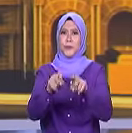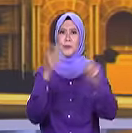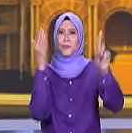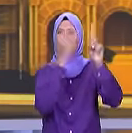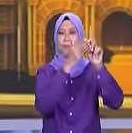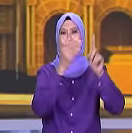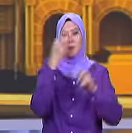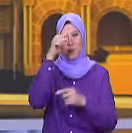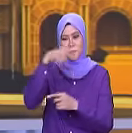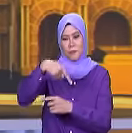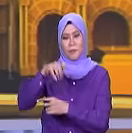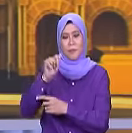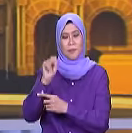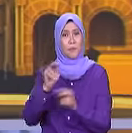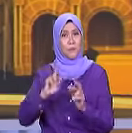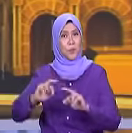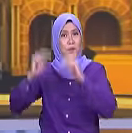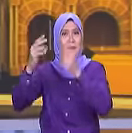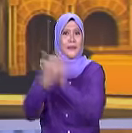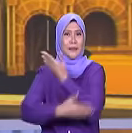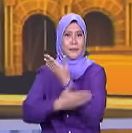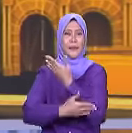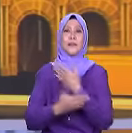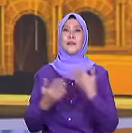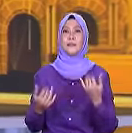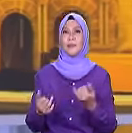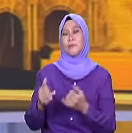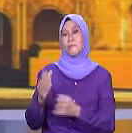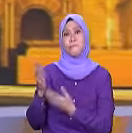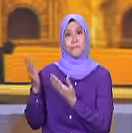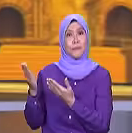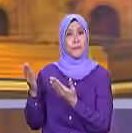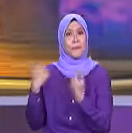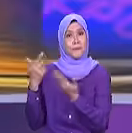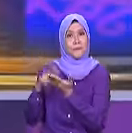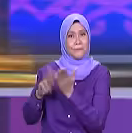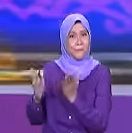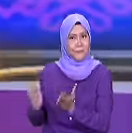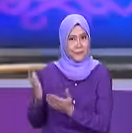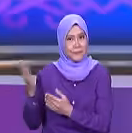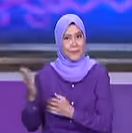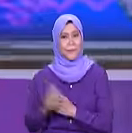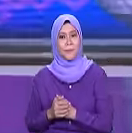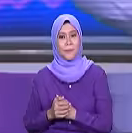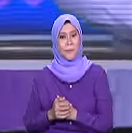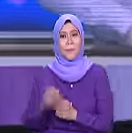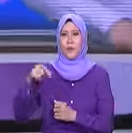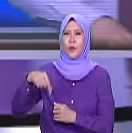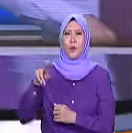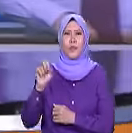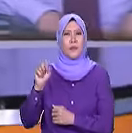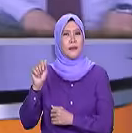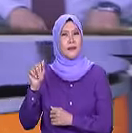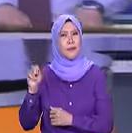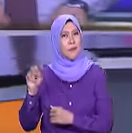pelan pemulihan negara. Rakan penyampai Konstantin Palawan di Kota Kinabalu ada perinciannya. Konstantin, bagaimana